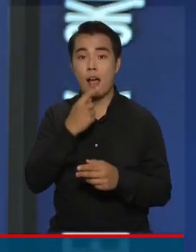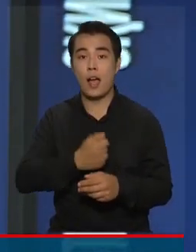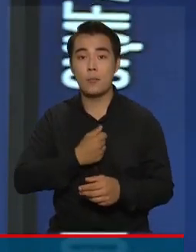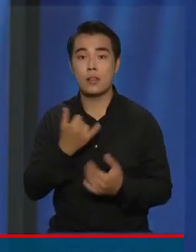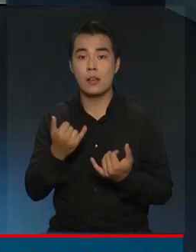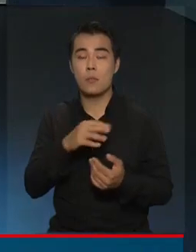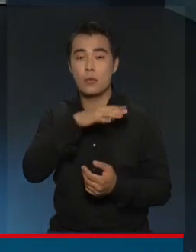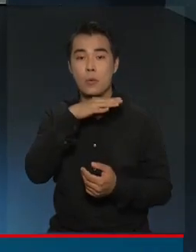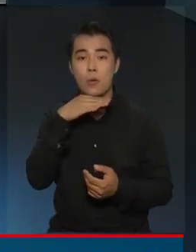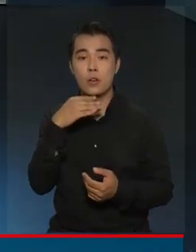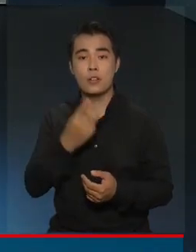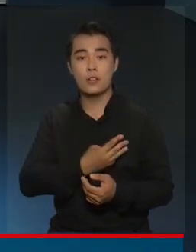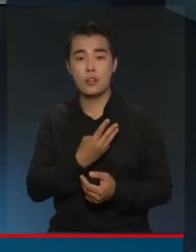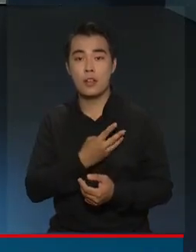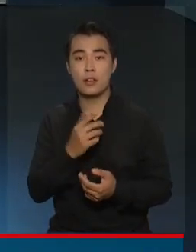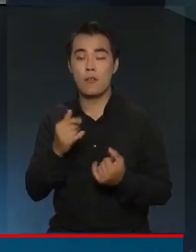имеют много